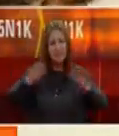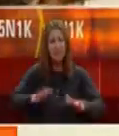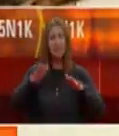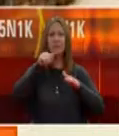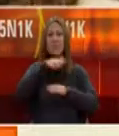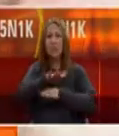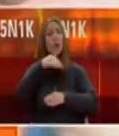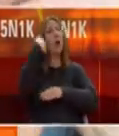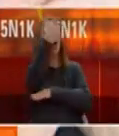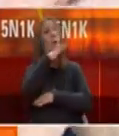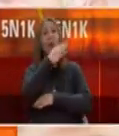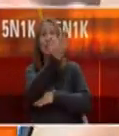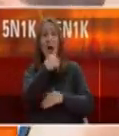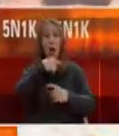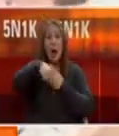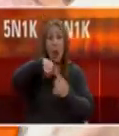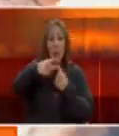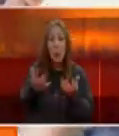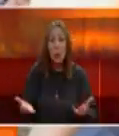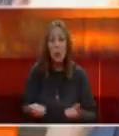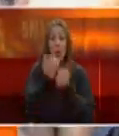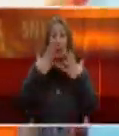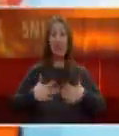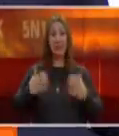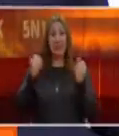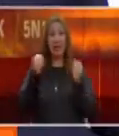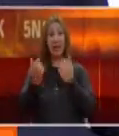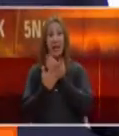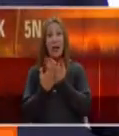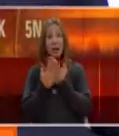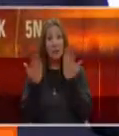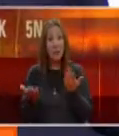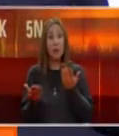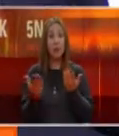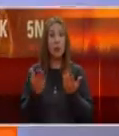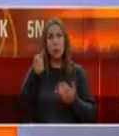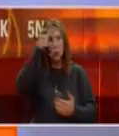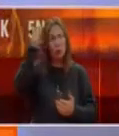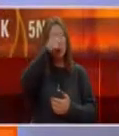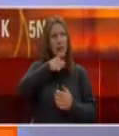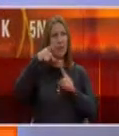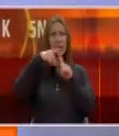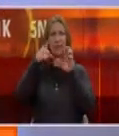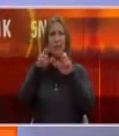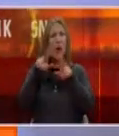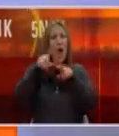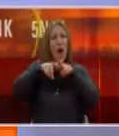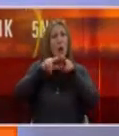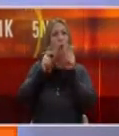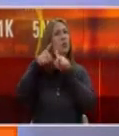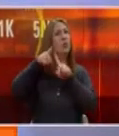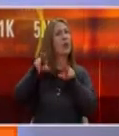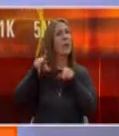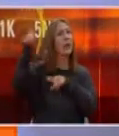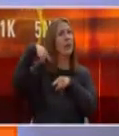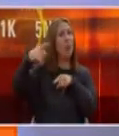arama kurtarma, sağlık yardım dönecek. Yani bir yerde deprem olduğu zaman Türkiye'ye tıpkı AKUT gibi sizin de böyle özel bir